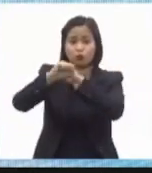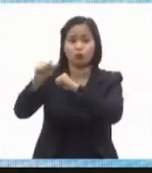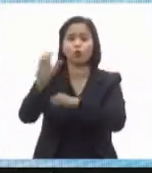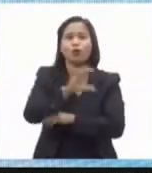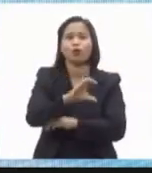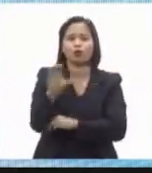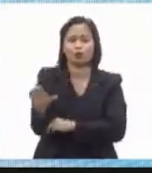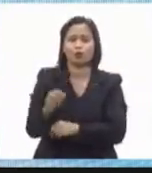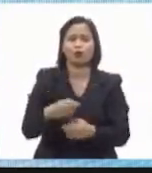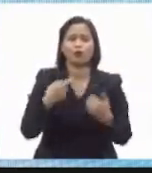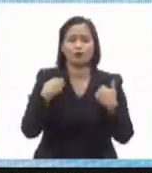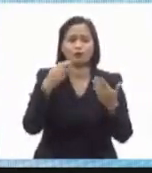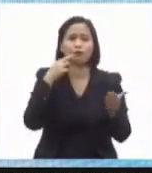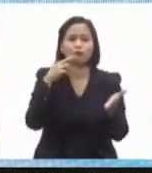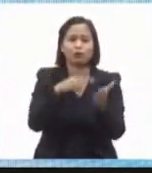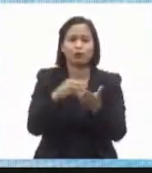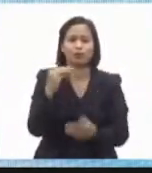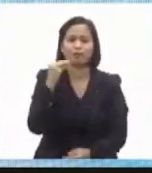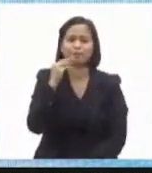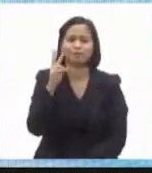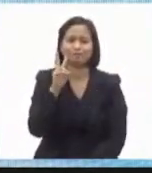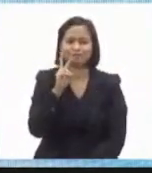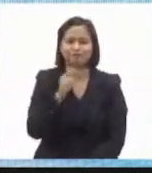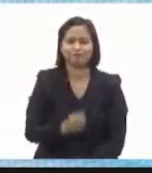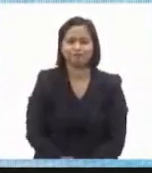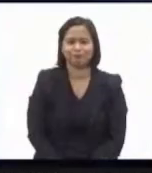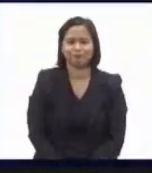Alamin natin ang report ni Madeline Villar Moratillo.